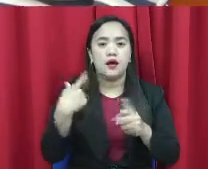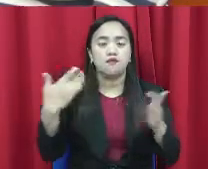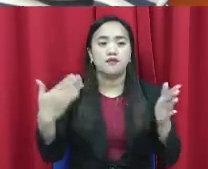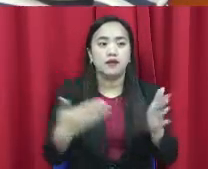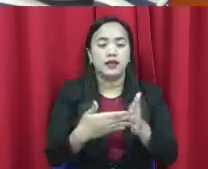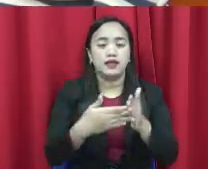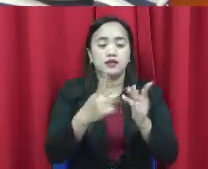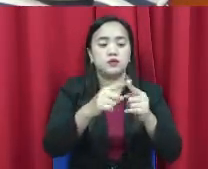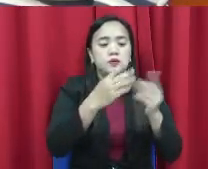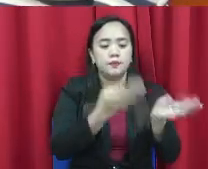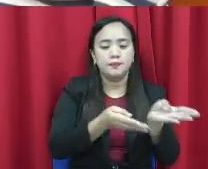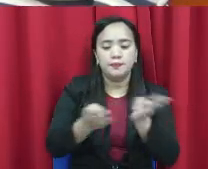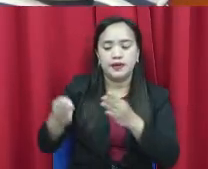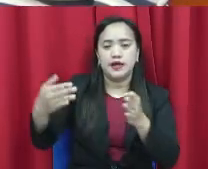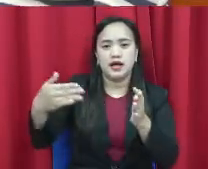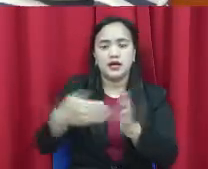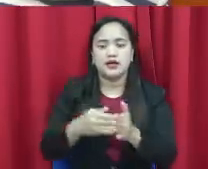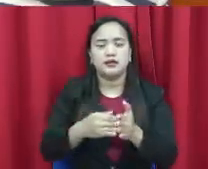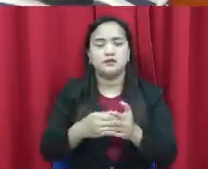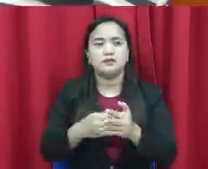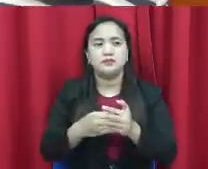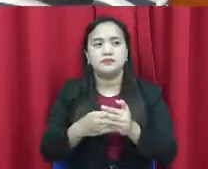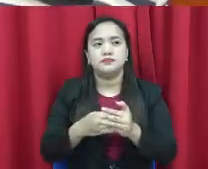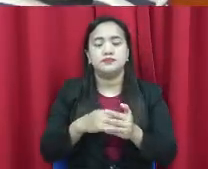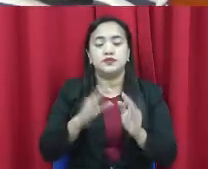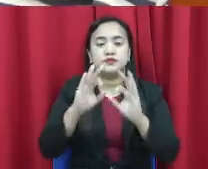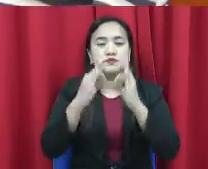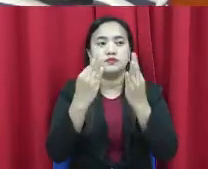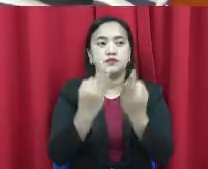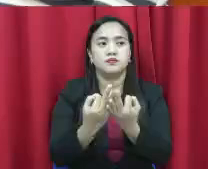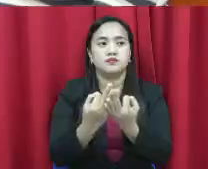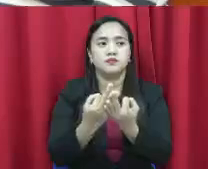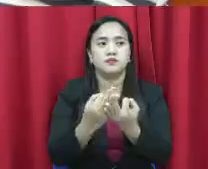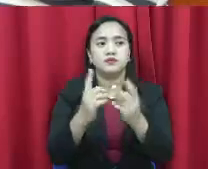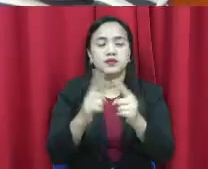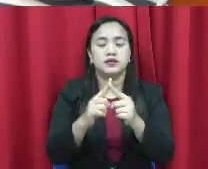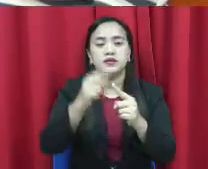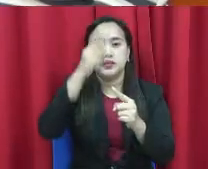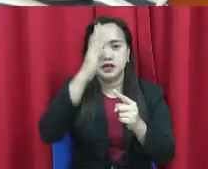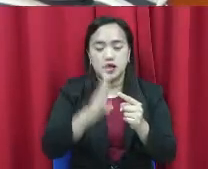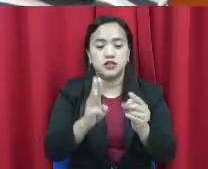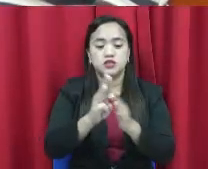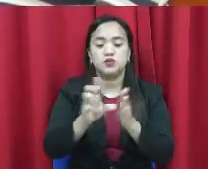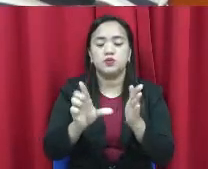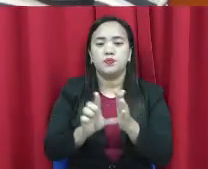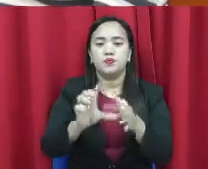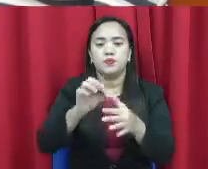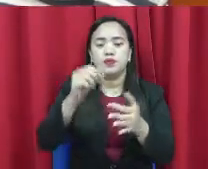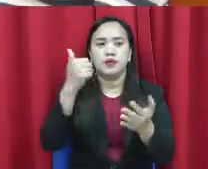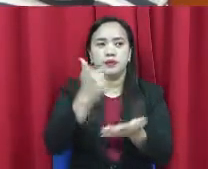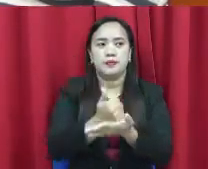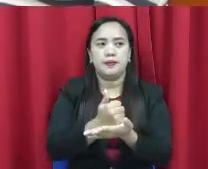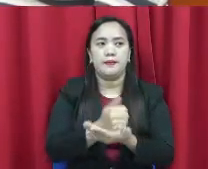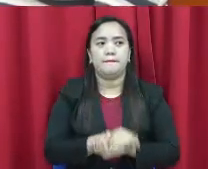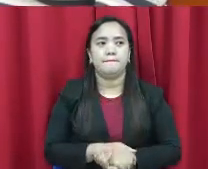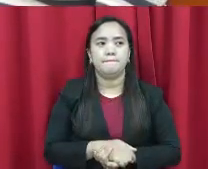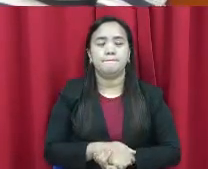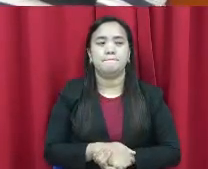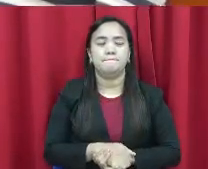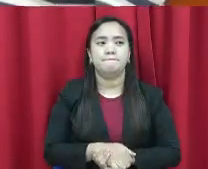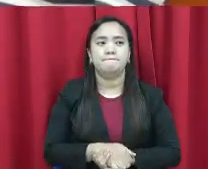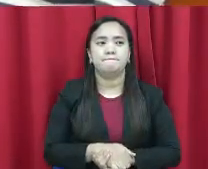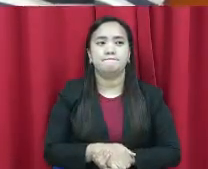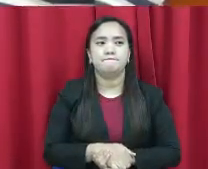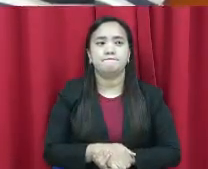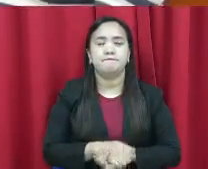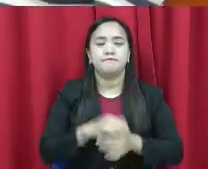maibalik or ah muli ang kanilang family ay bumalik sa kalooban ng panginoon na Mayon nga nag-share doon na sila sir na